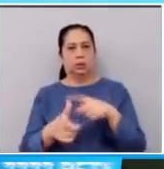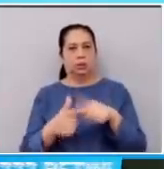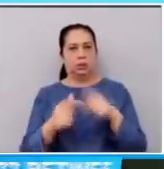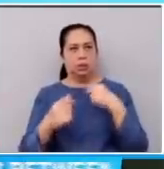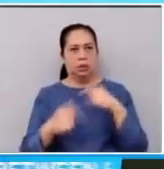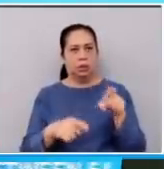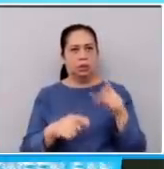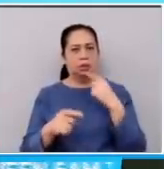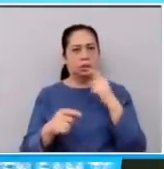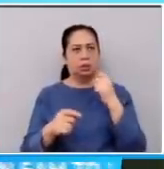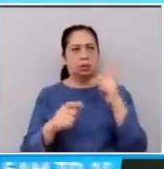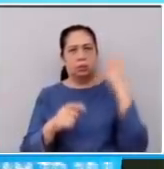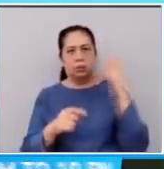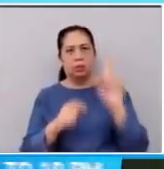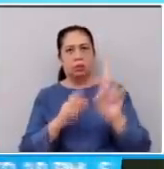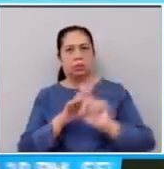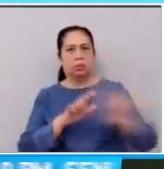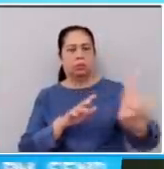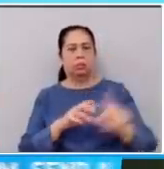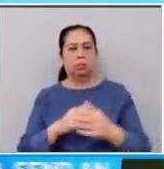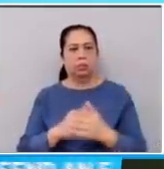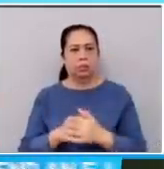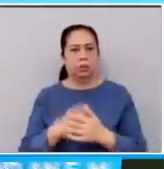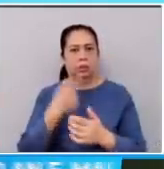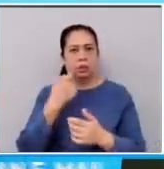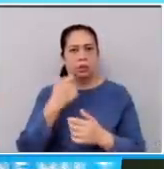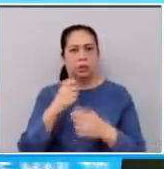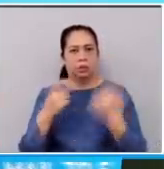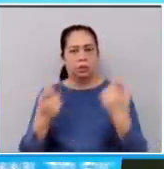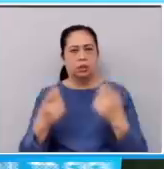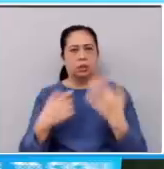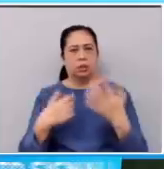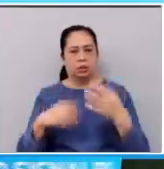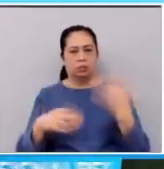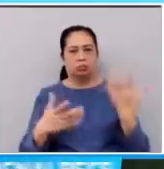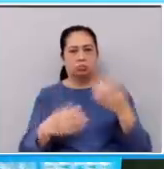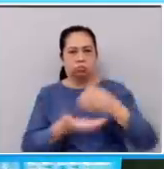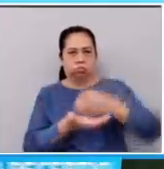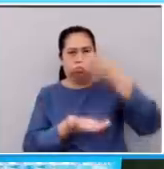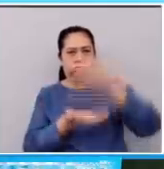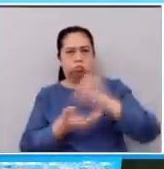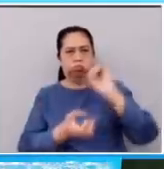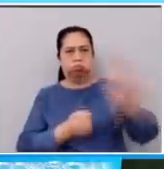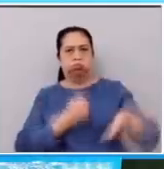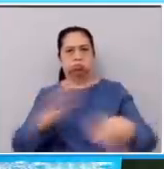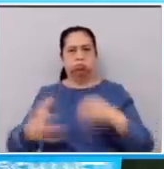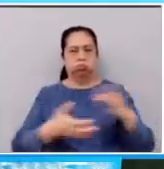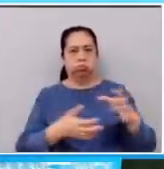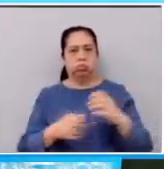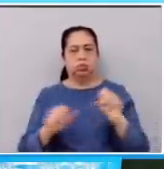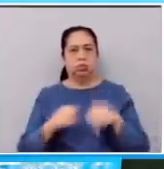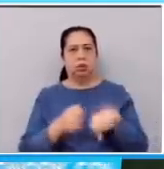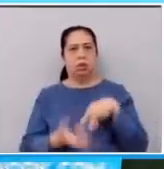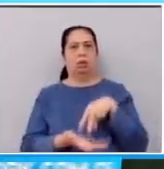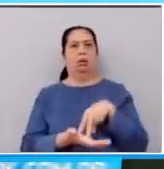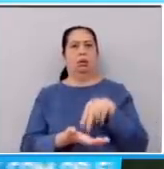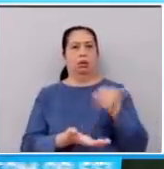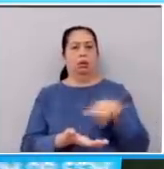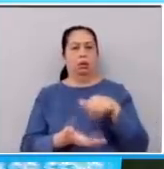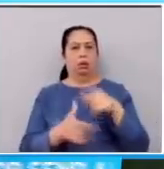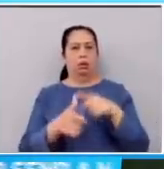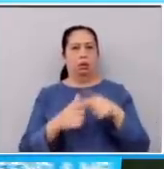tumakbo na. Kasi tumatalisik sa mga bote. Kasi tumayo ako doon, nakatayo po ako. Pagpalo ng bote